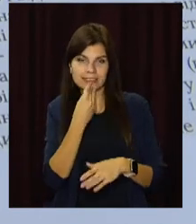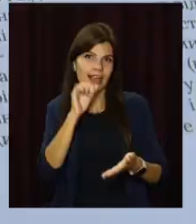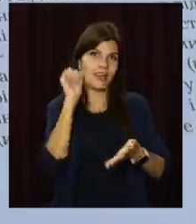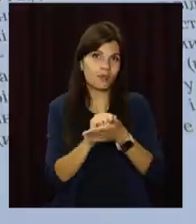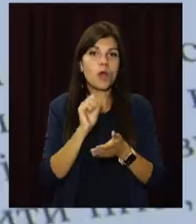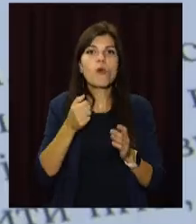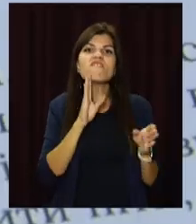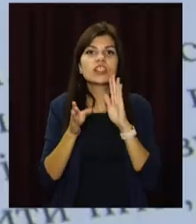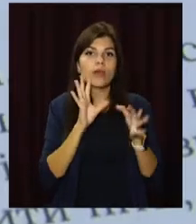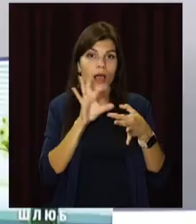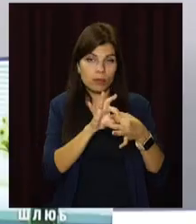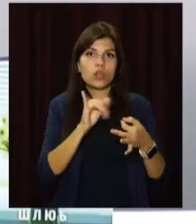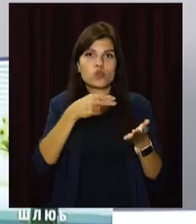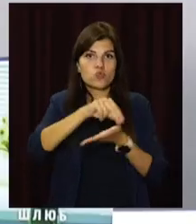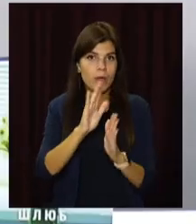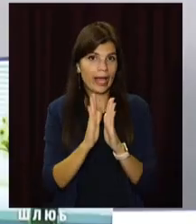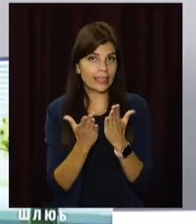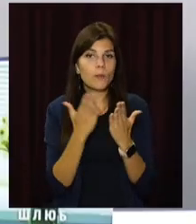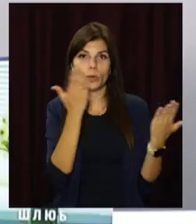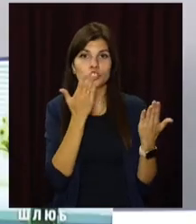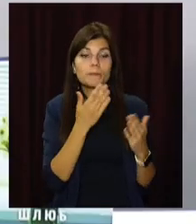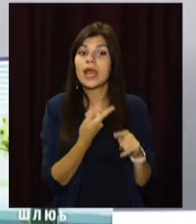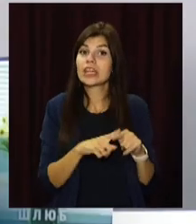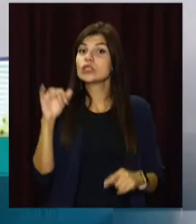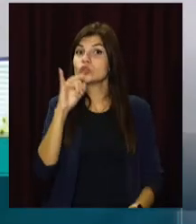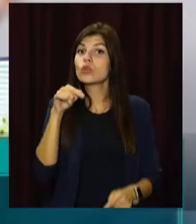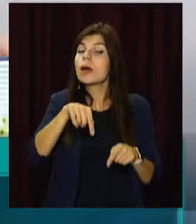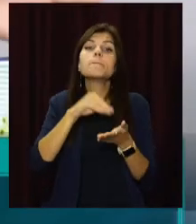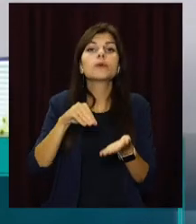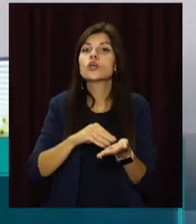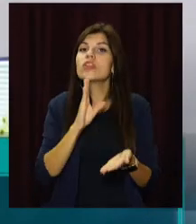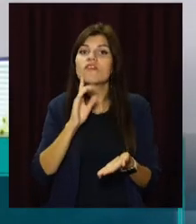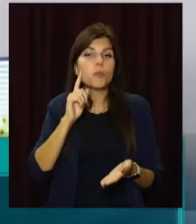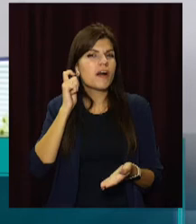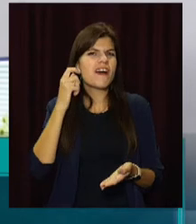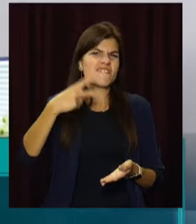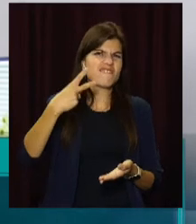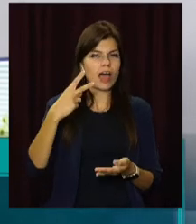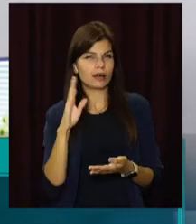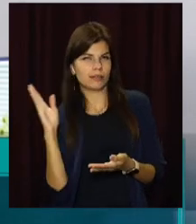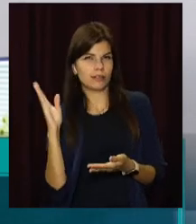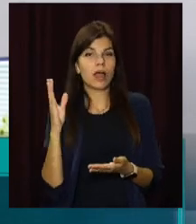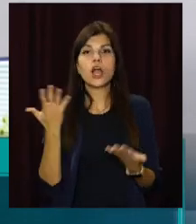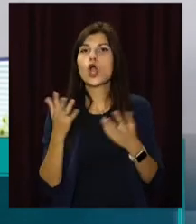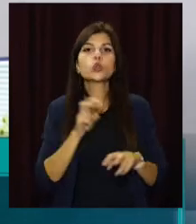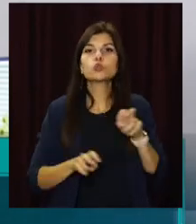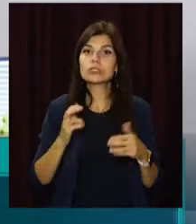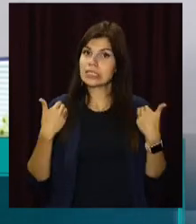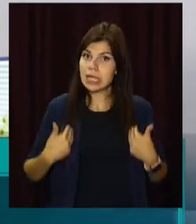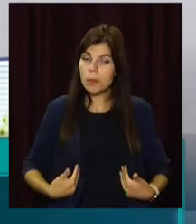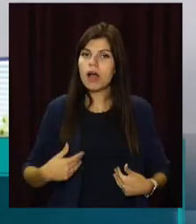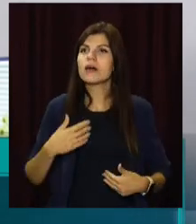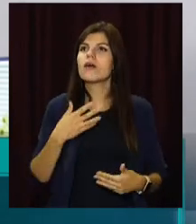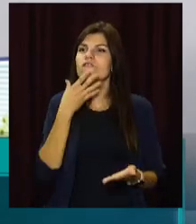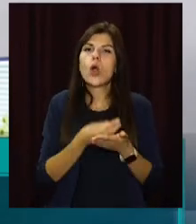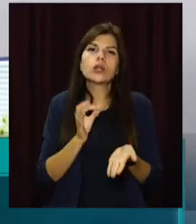авторки. Це історія молодої жінки, якій там 20 з невеличким хвостиком, яка шукає себе